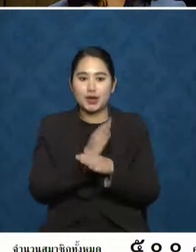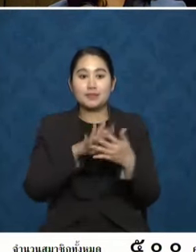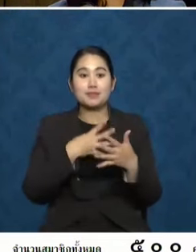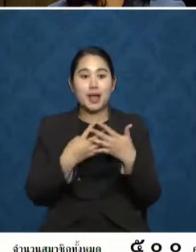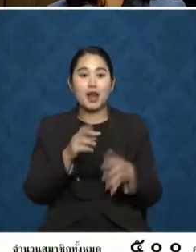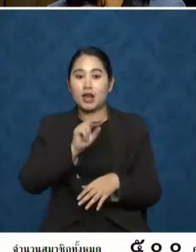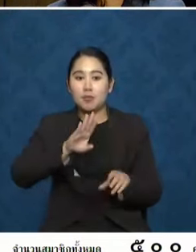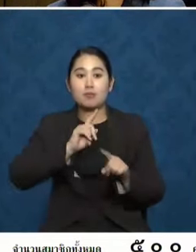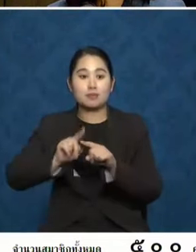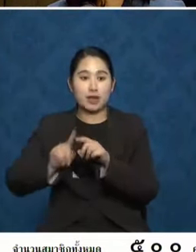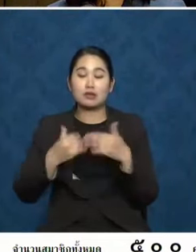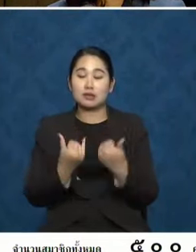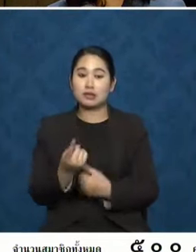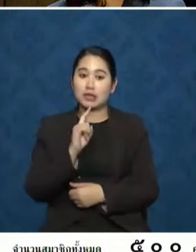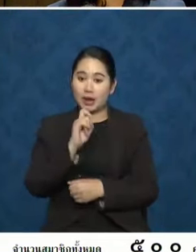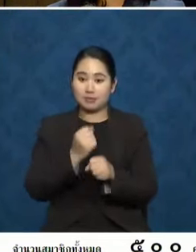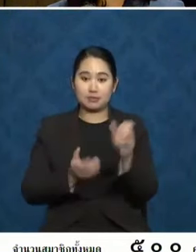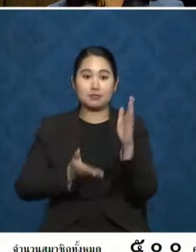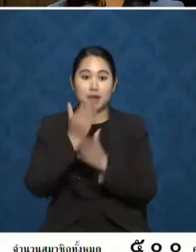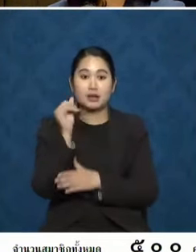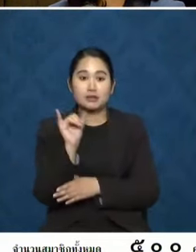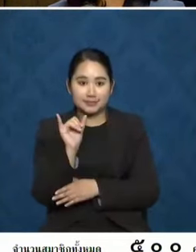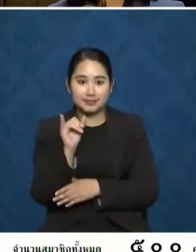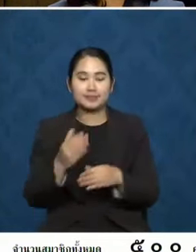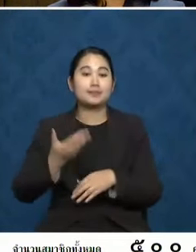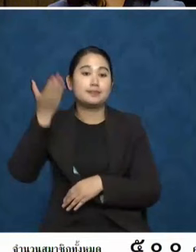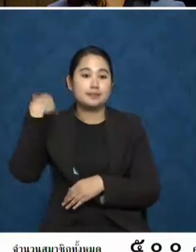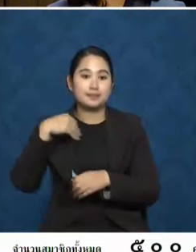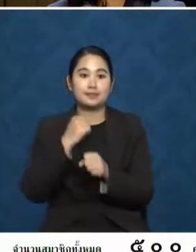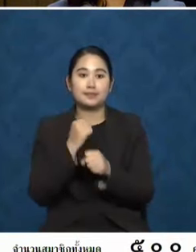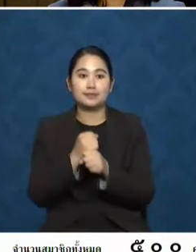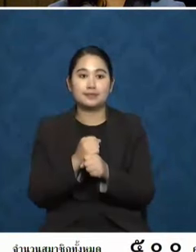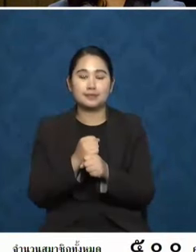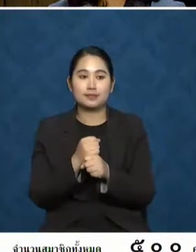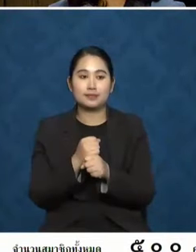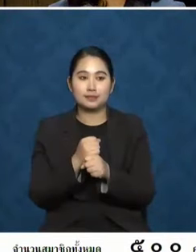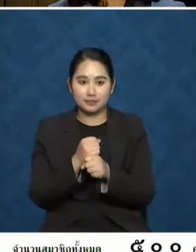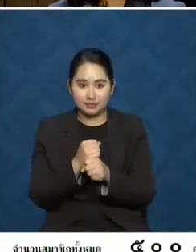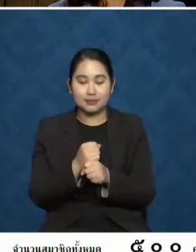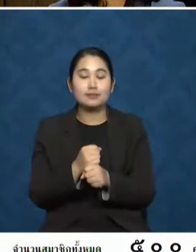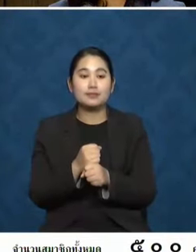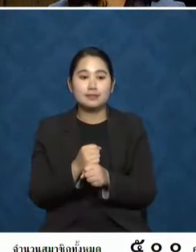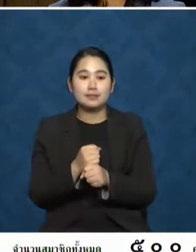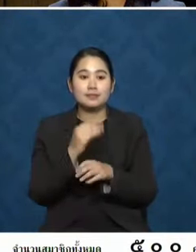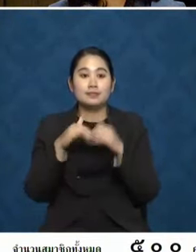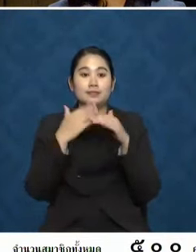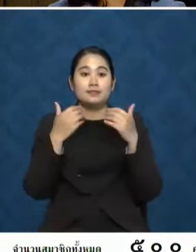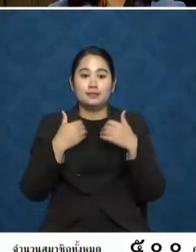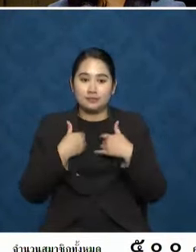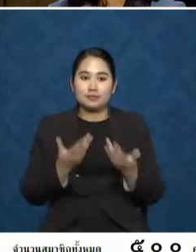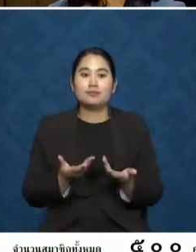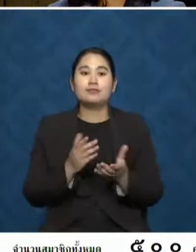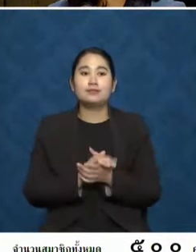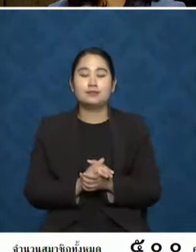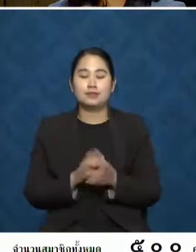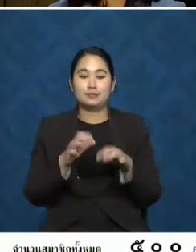คำถามคือเราประสคสหอเปลาที่ผ่านมาเราสราง Unicorn นอยน้อยกว่าที่เราหวงไหมผมวานะนคบบทเลย สำคัญ